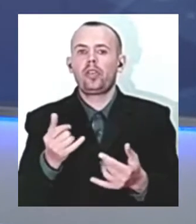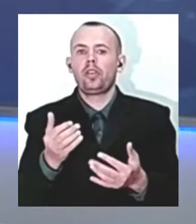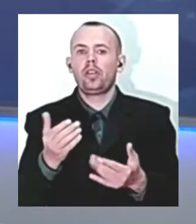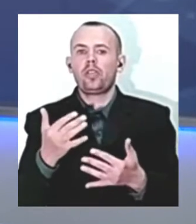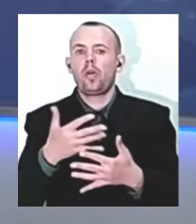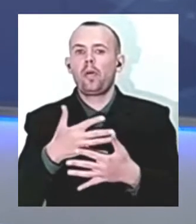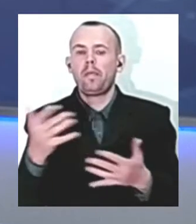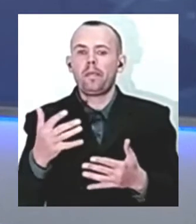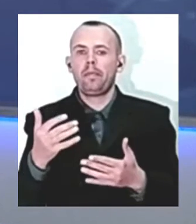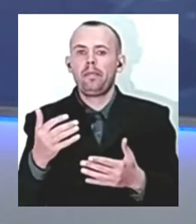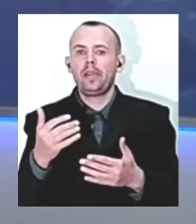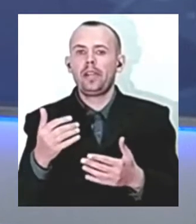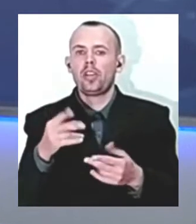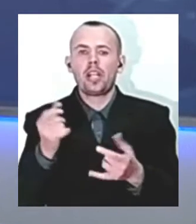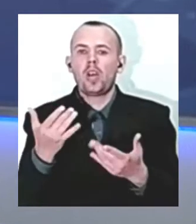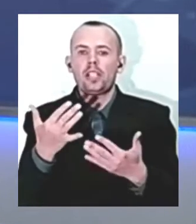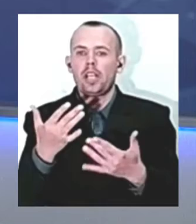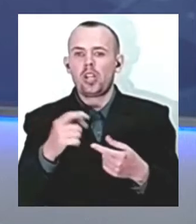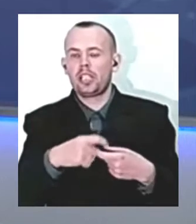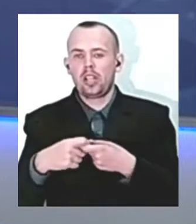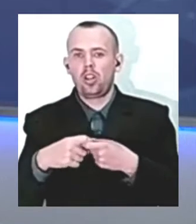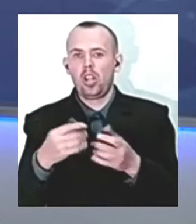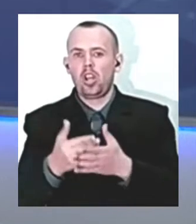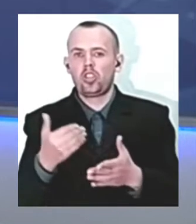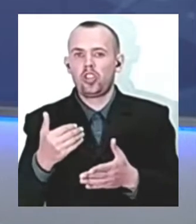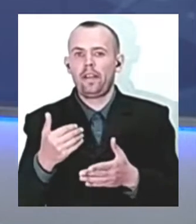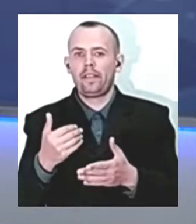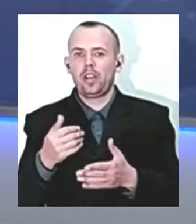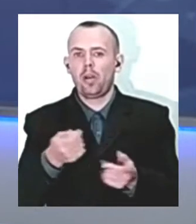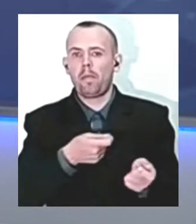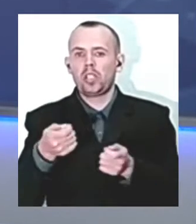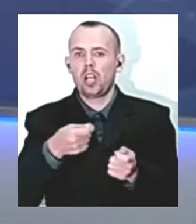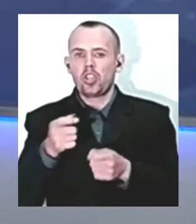не настільки залежні від постачальників і від